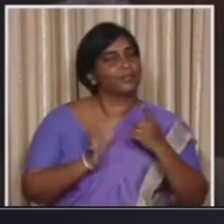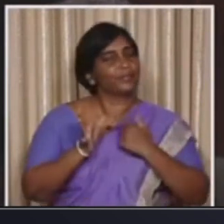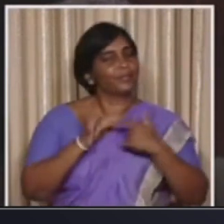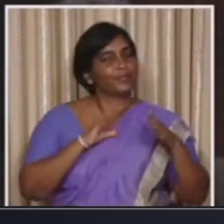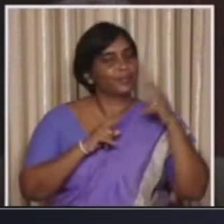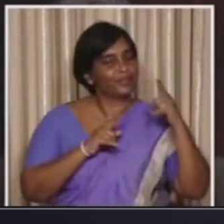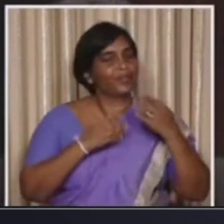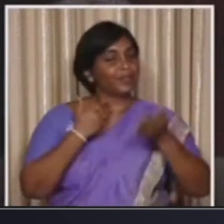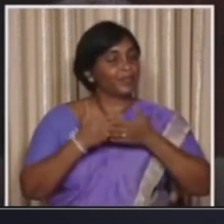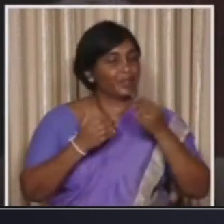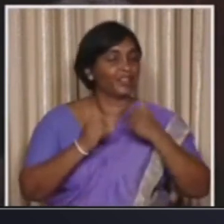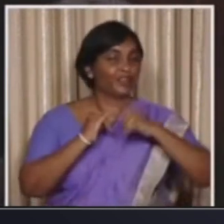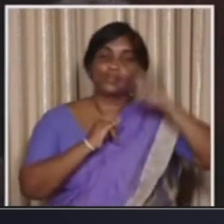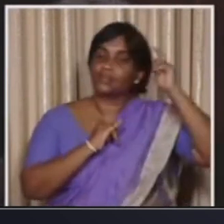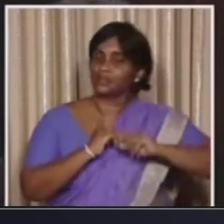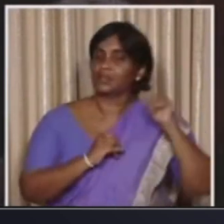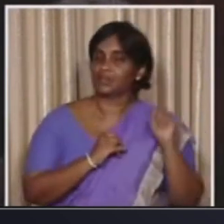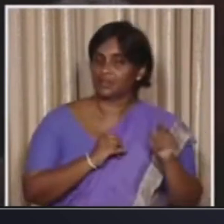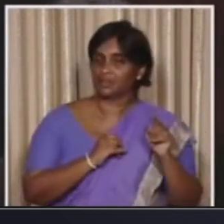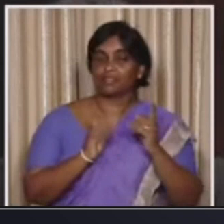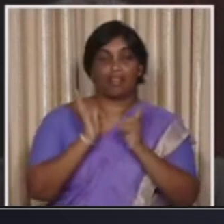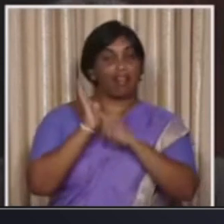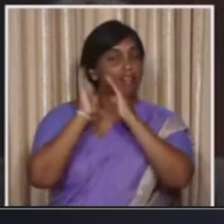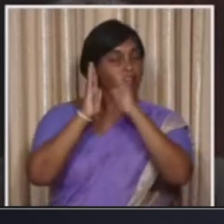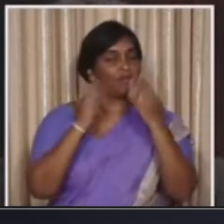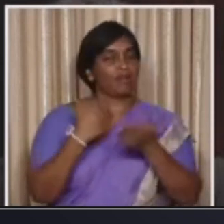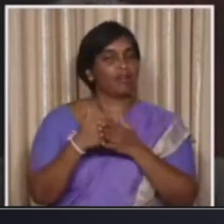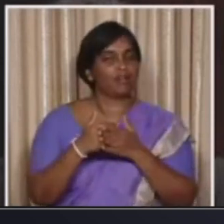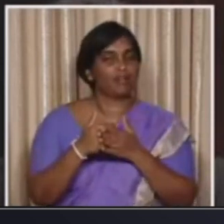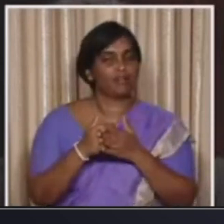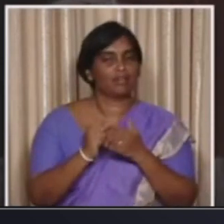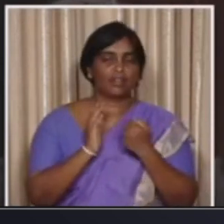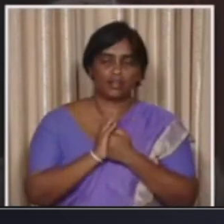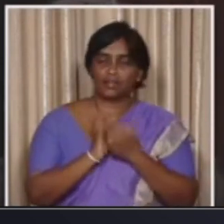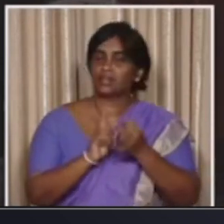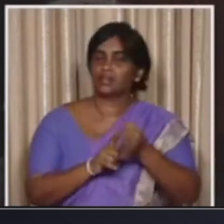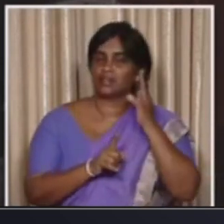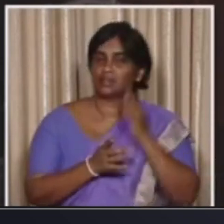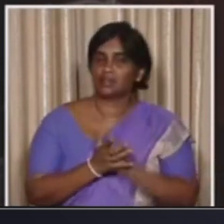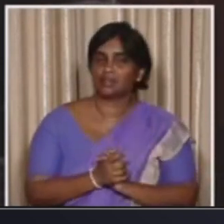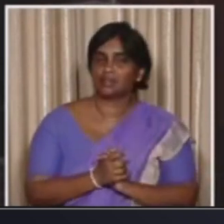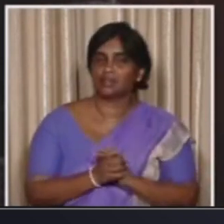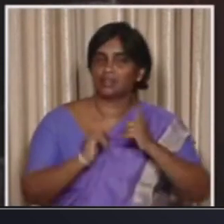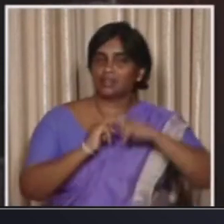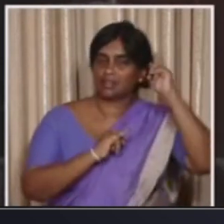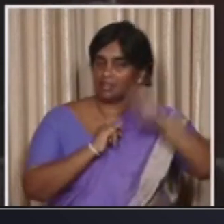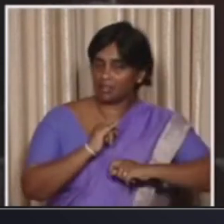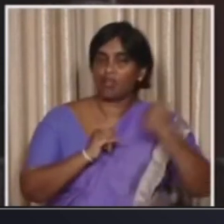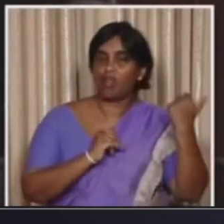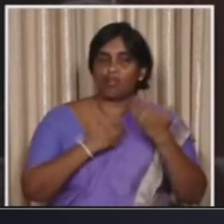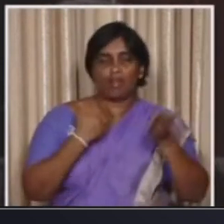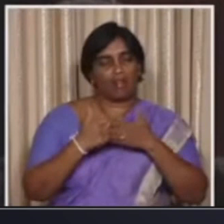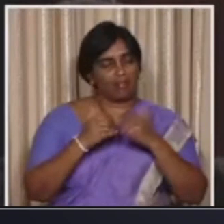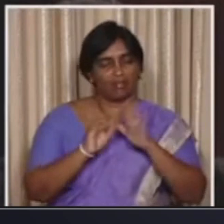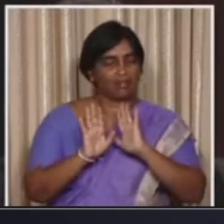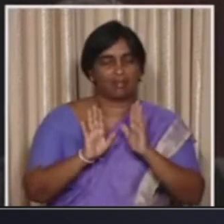අනුරාධපුරේ හදනවා විශ්වවිද්‍යාලයක්. පුස්තකාල හදනවා. අනේ ගරු සභාපතිතුමනි මේ විශ්වවිද්‍යාල අලුත් ඒවා හදන්න